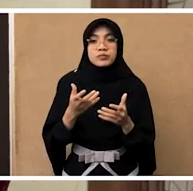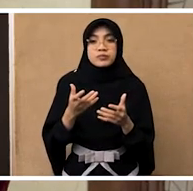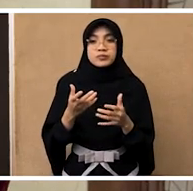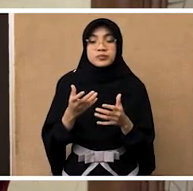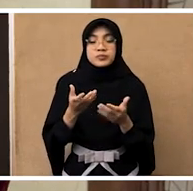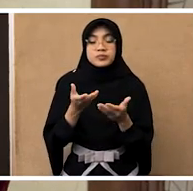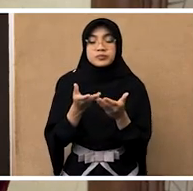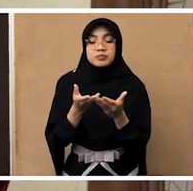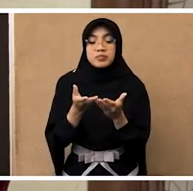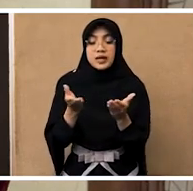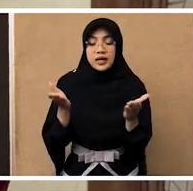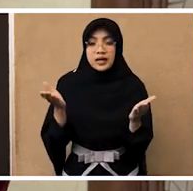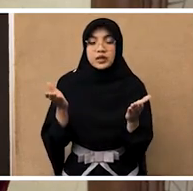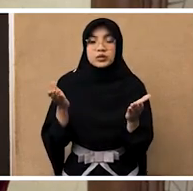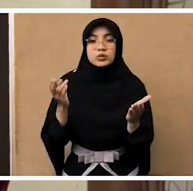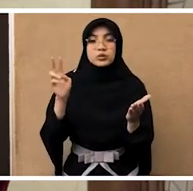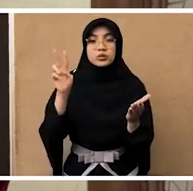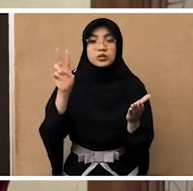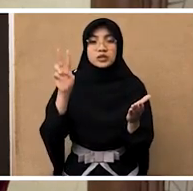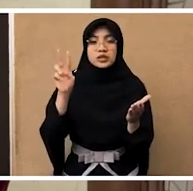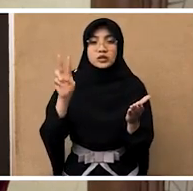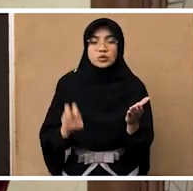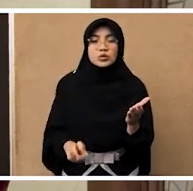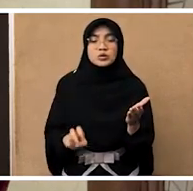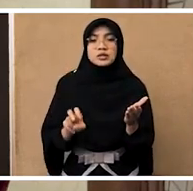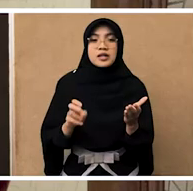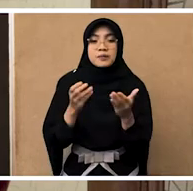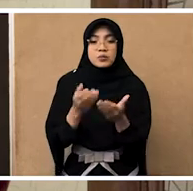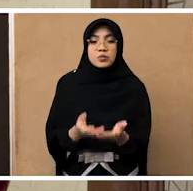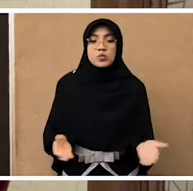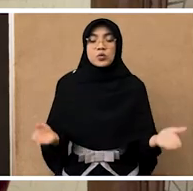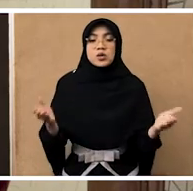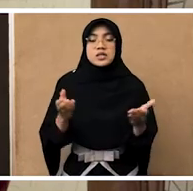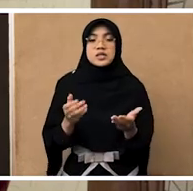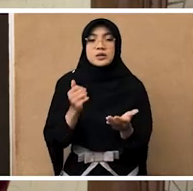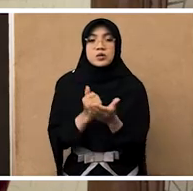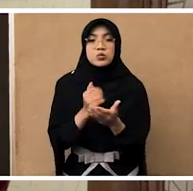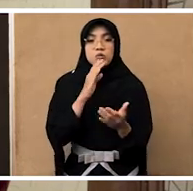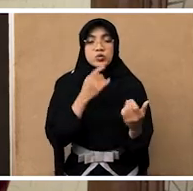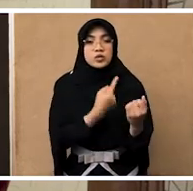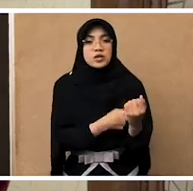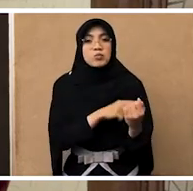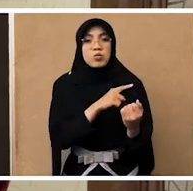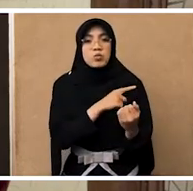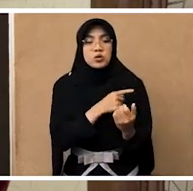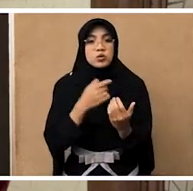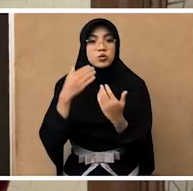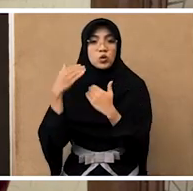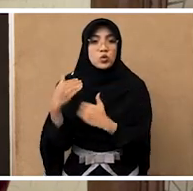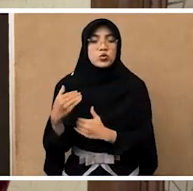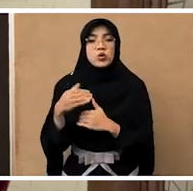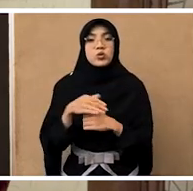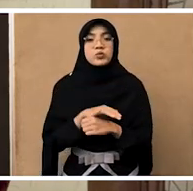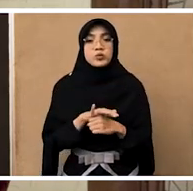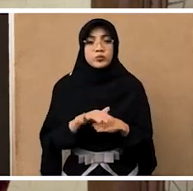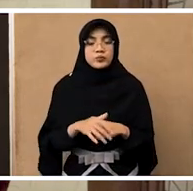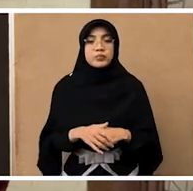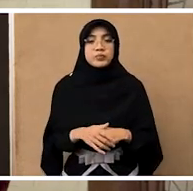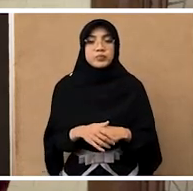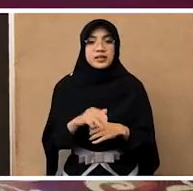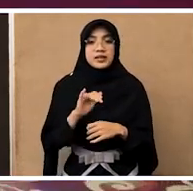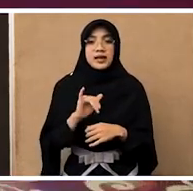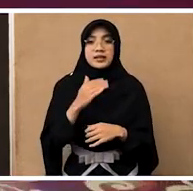mereka itu harus dalam kondisi yang memang mampu mempertanggungjawabkan itu aja Oke